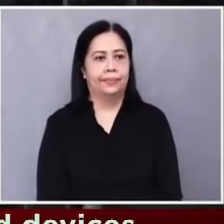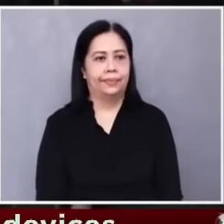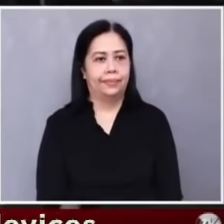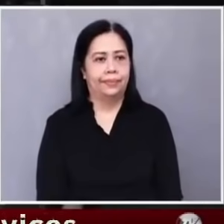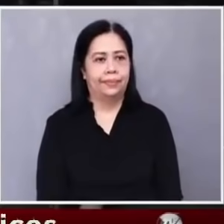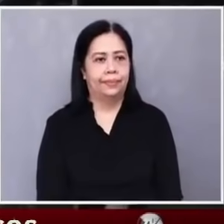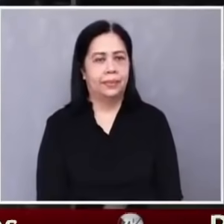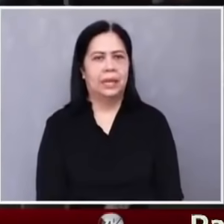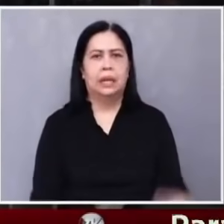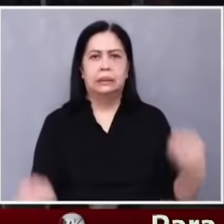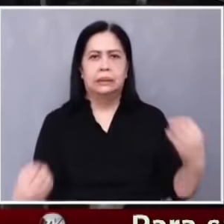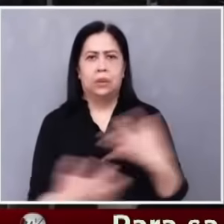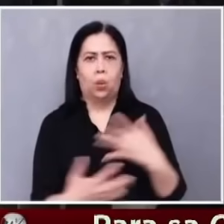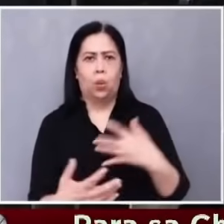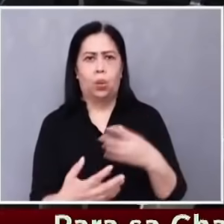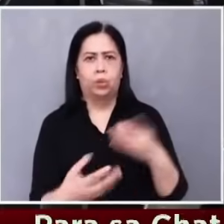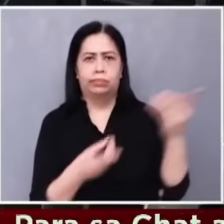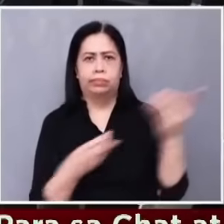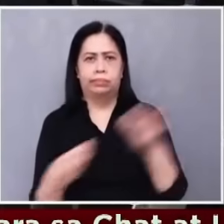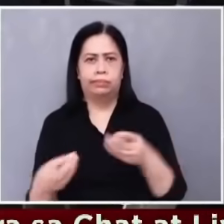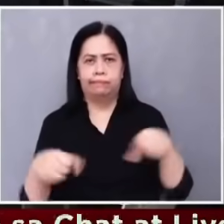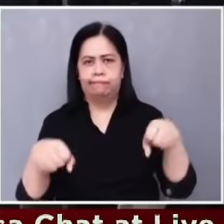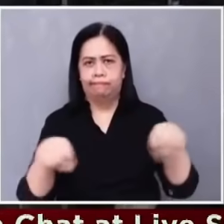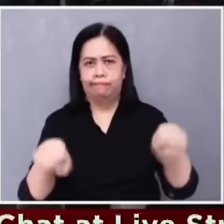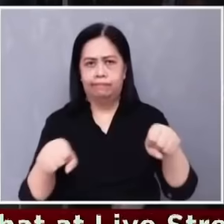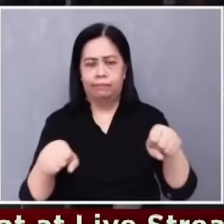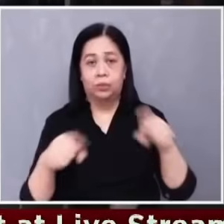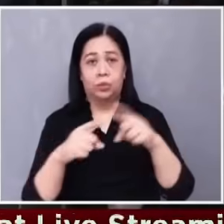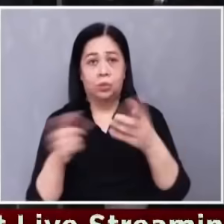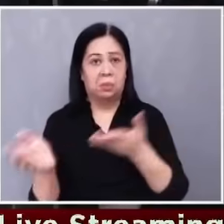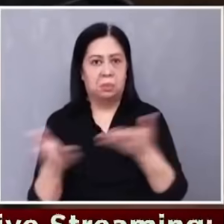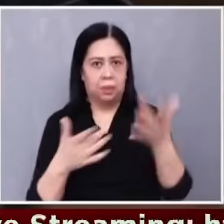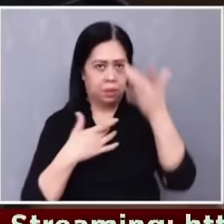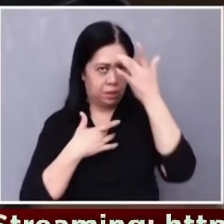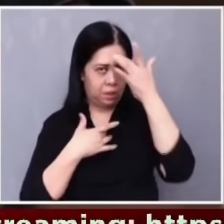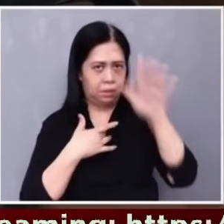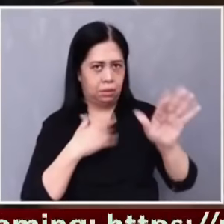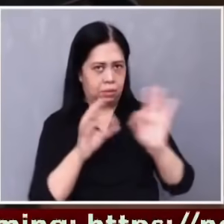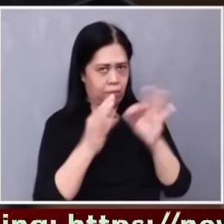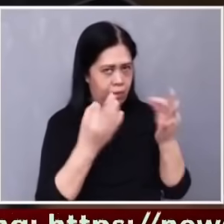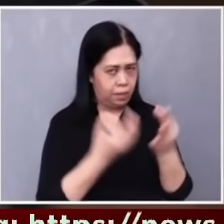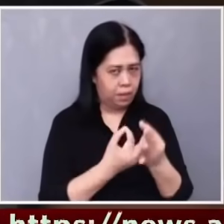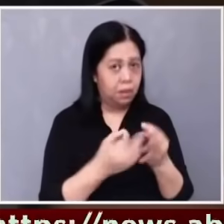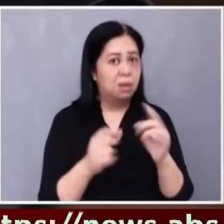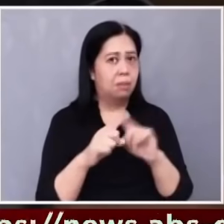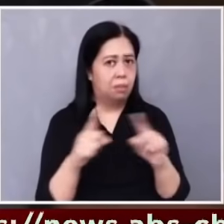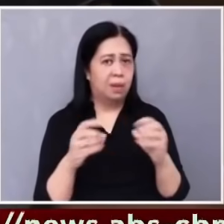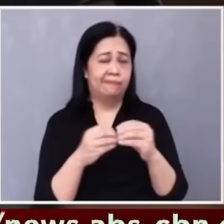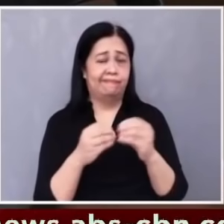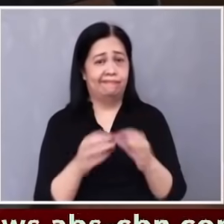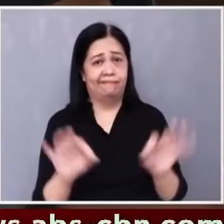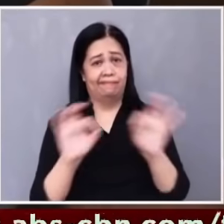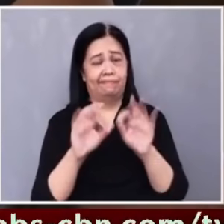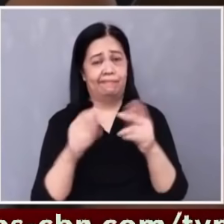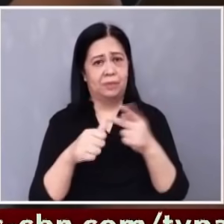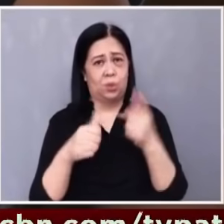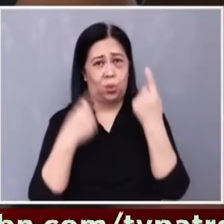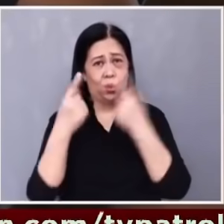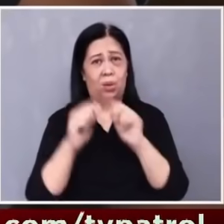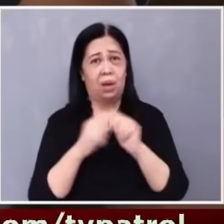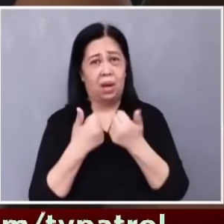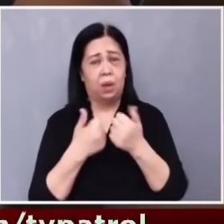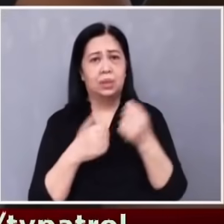Takot ang delivery rider na si Kenneth na mag-uwi ng sakit sa pamilya. Pero mas nangingibabaw ang pangamba niya sa side